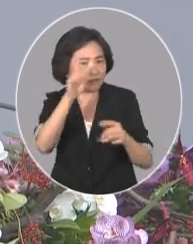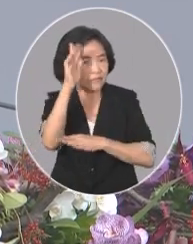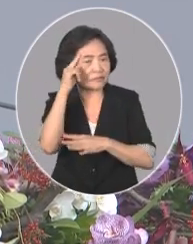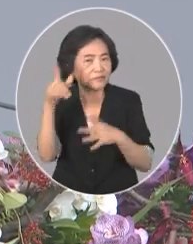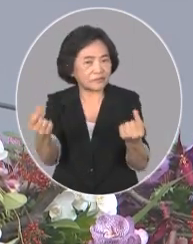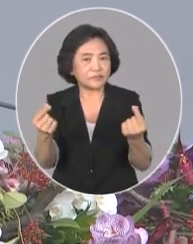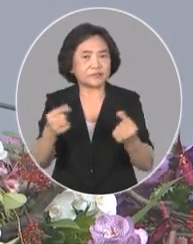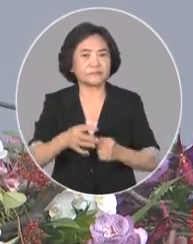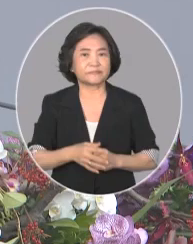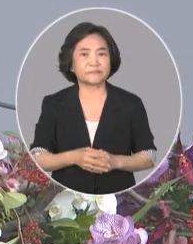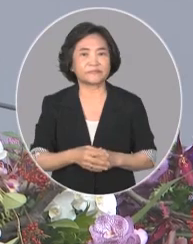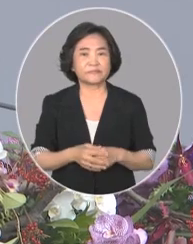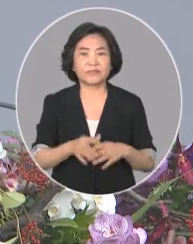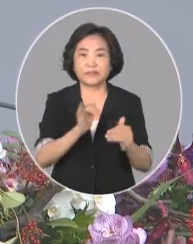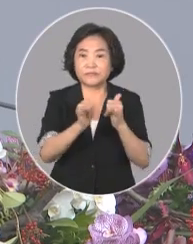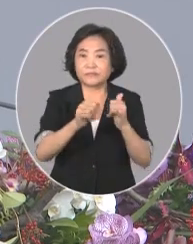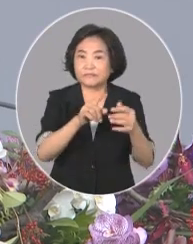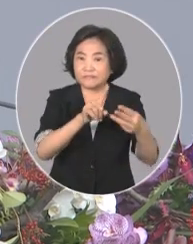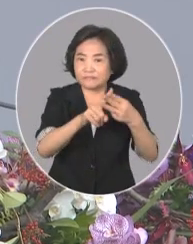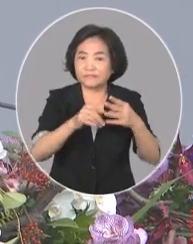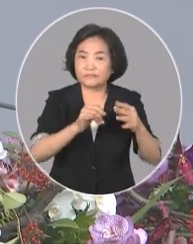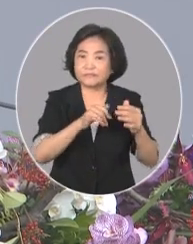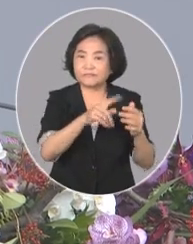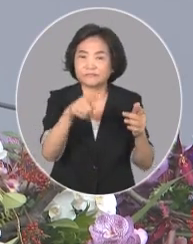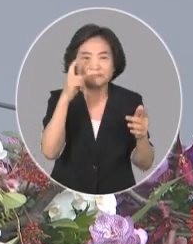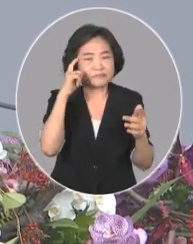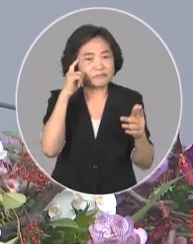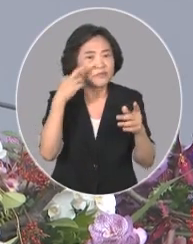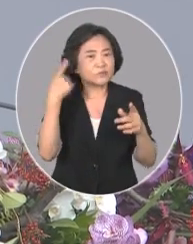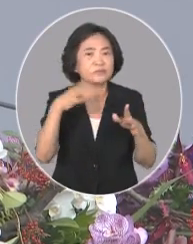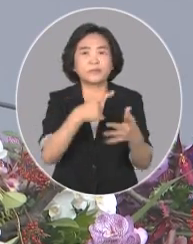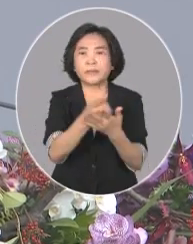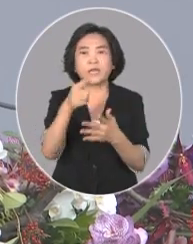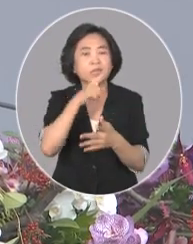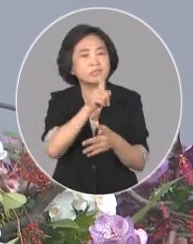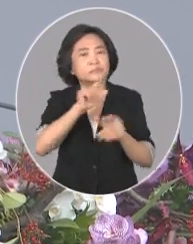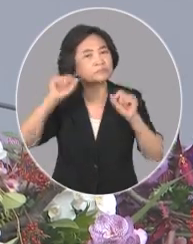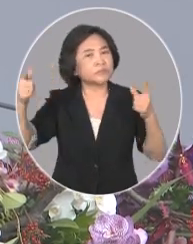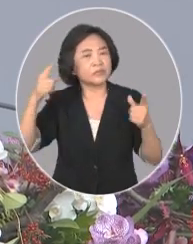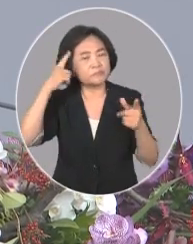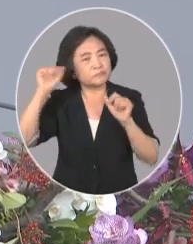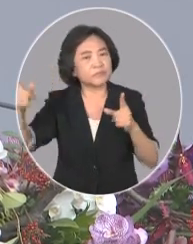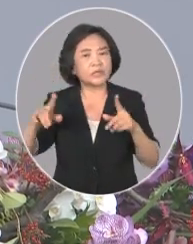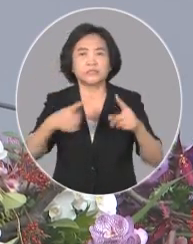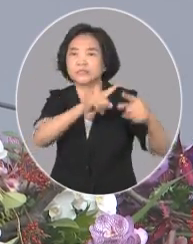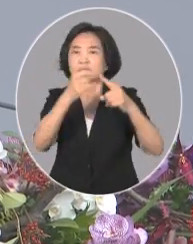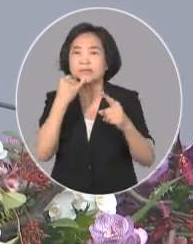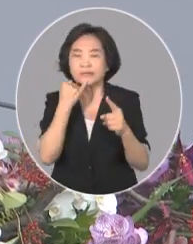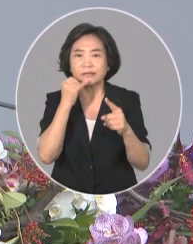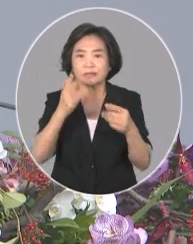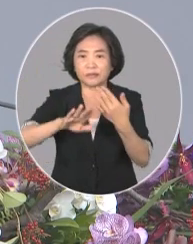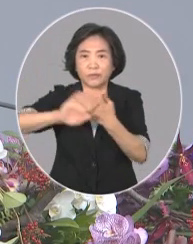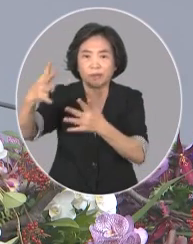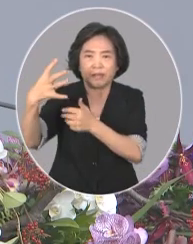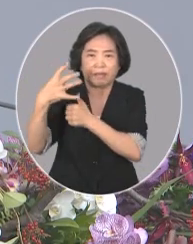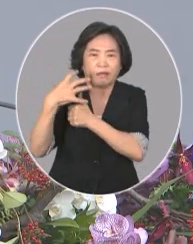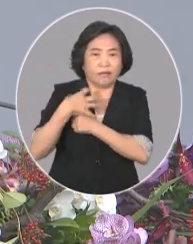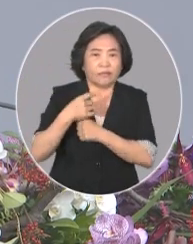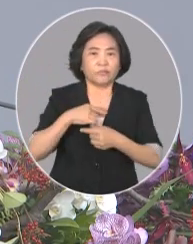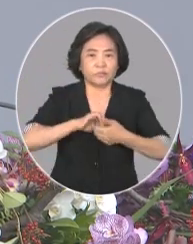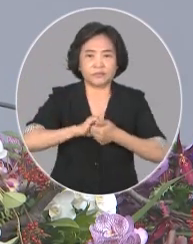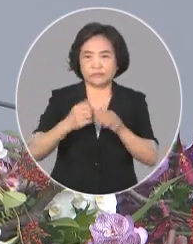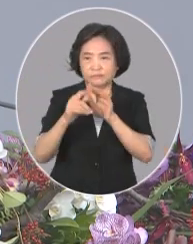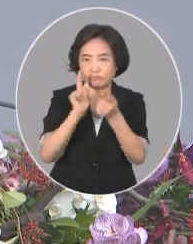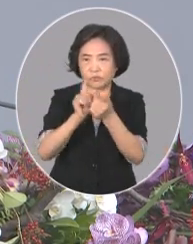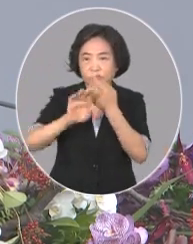อกมากเท่าไหร่เราก็ต้องยืนหยัดต่อสู้เพื่อสิทธิและเสรีภาพแห่งประชาธิปไตยประการที่2เราต้องสร้างความโปร่งใสด้านข้อมูลข่